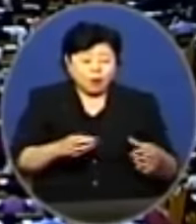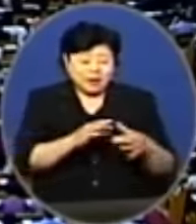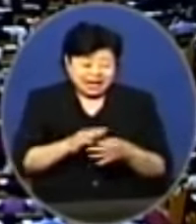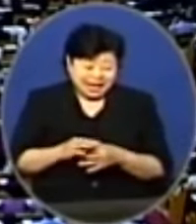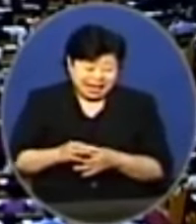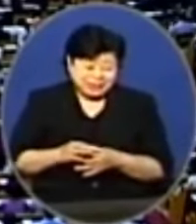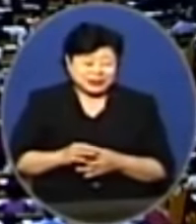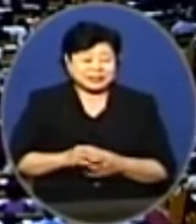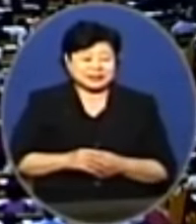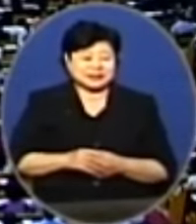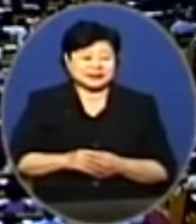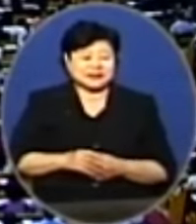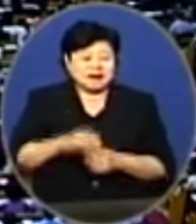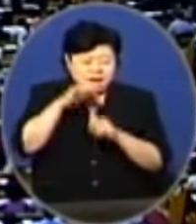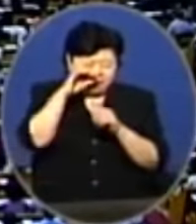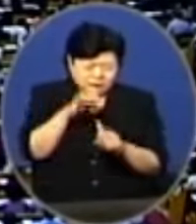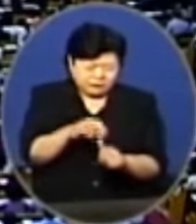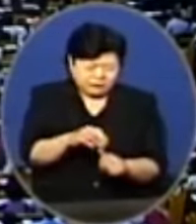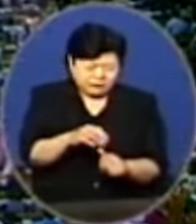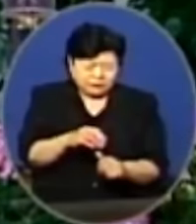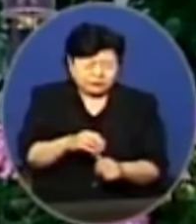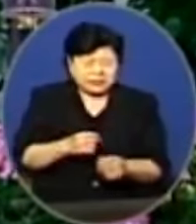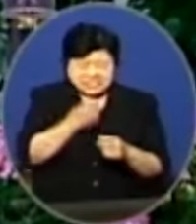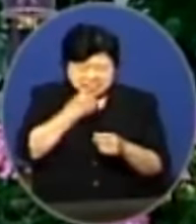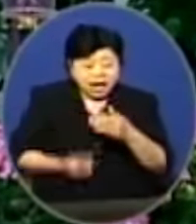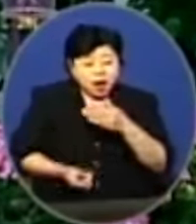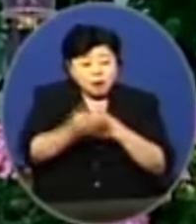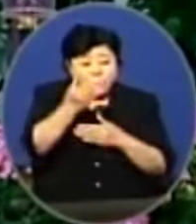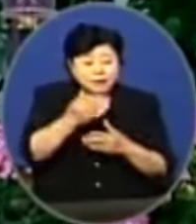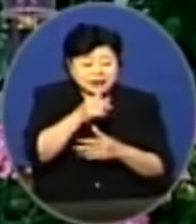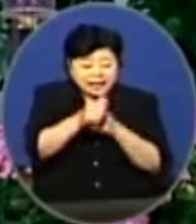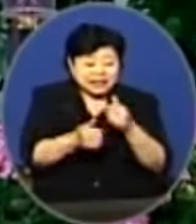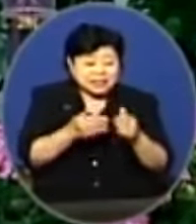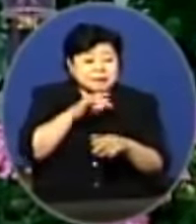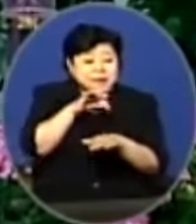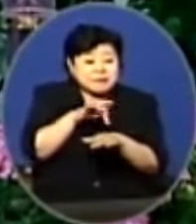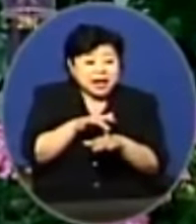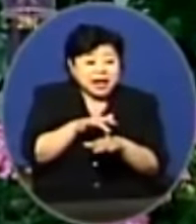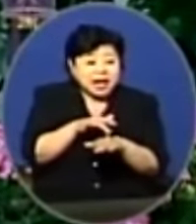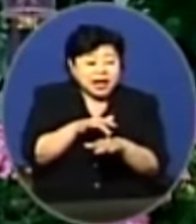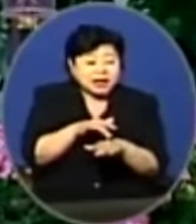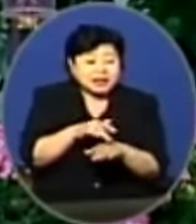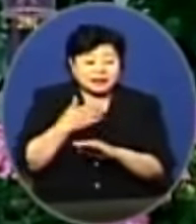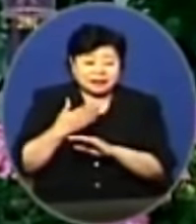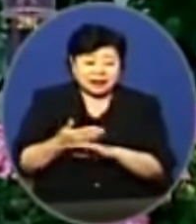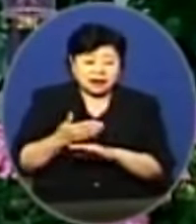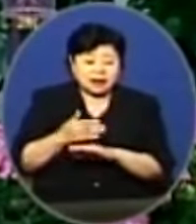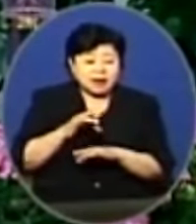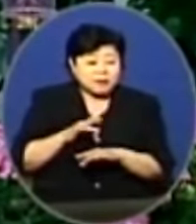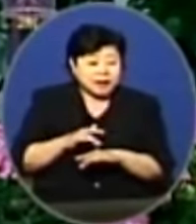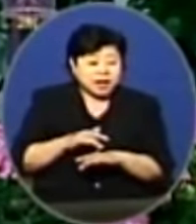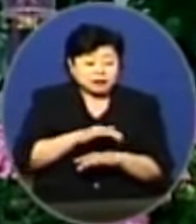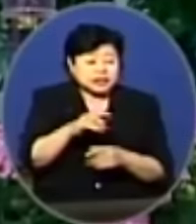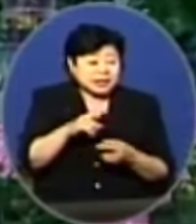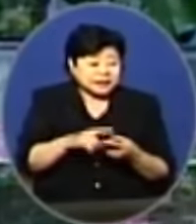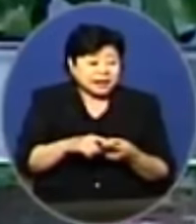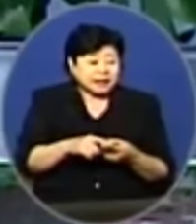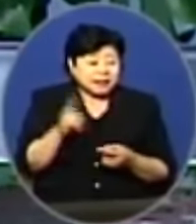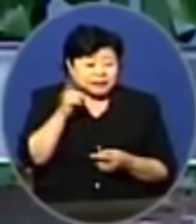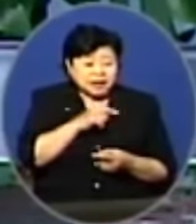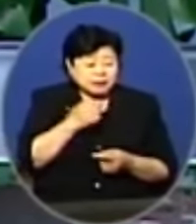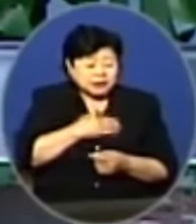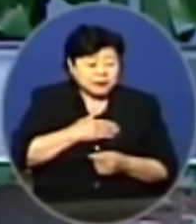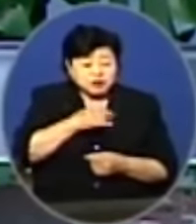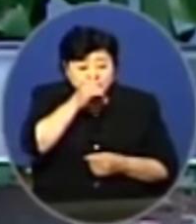계속해서 압력을 가하면 항복하는 것입니다. 하나님은 마귀와 완전히 다릅니다. 마귀는 우리에게 대한 나쁜